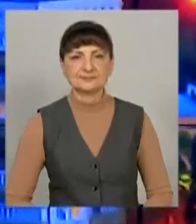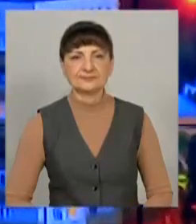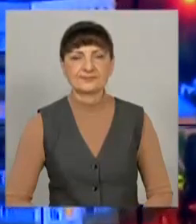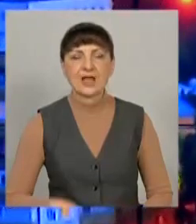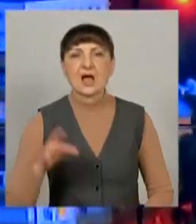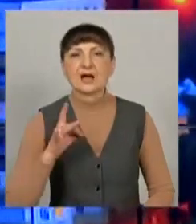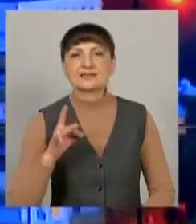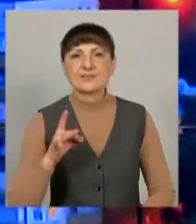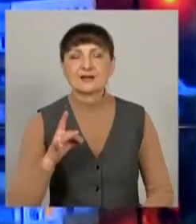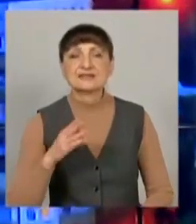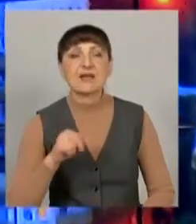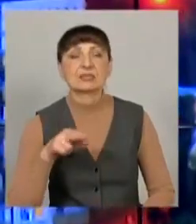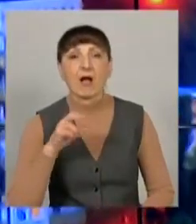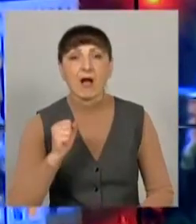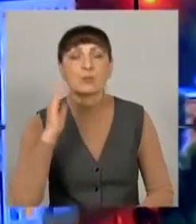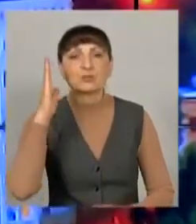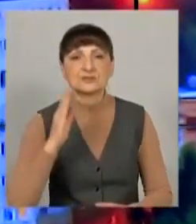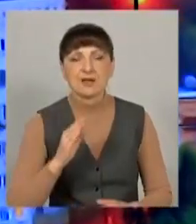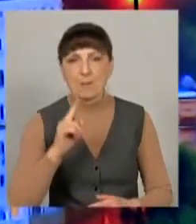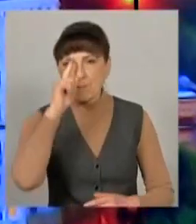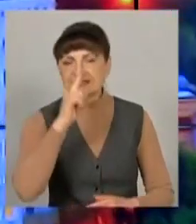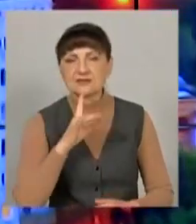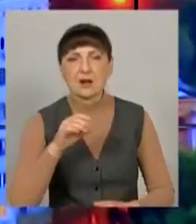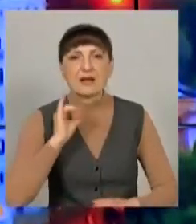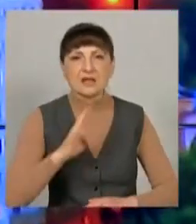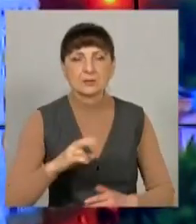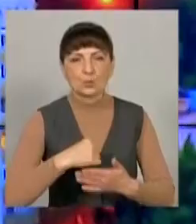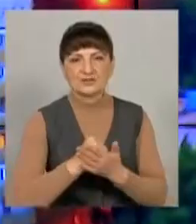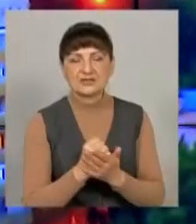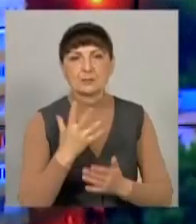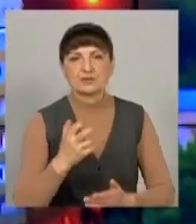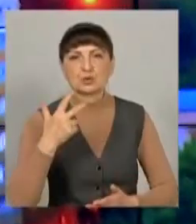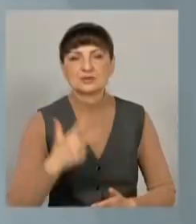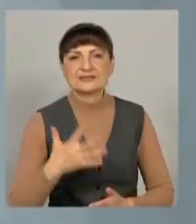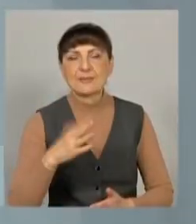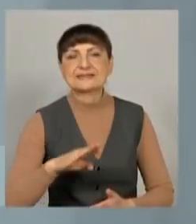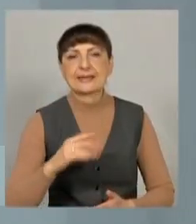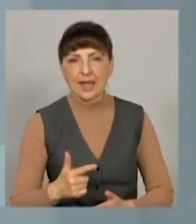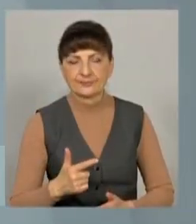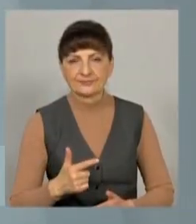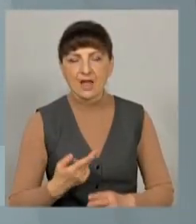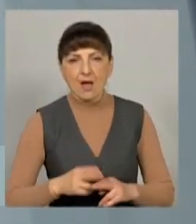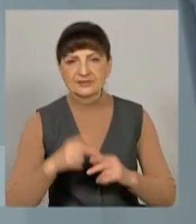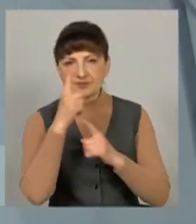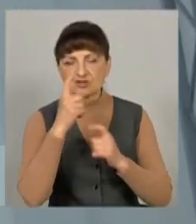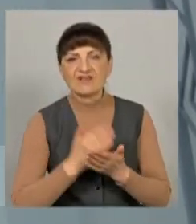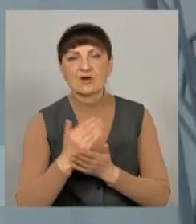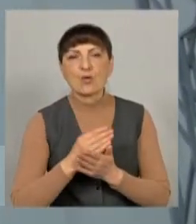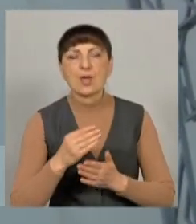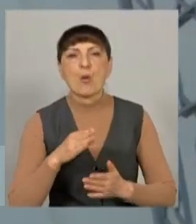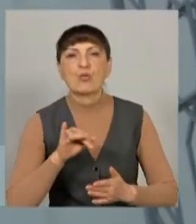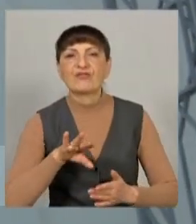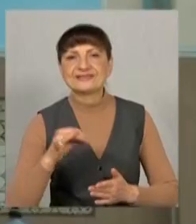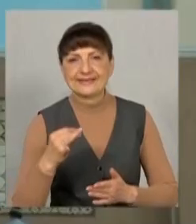Размер фитр-садака в предстоящий священный месяц Рамазан утвердили в размере 535 тенге. Об этом сообщил верховный муфти